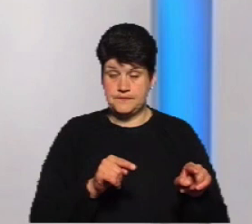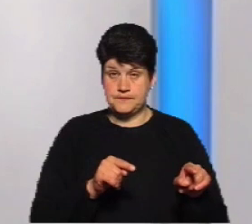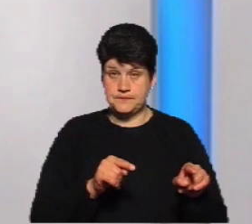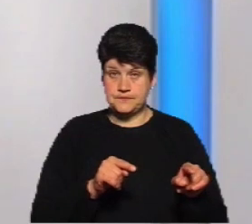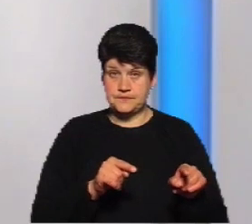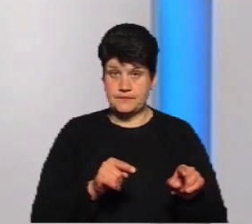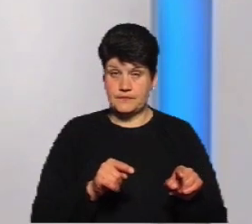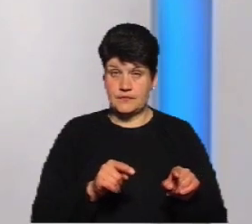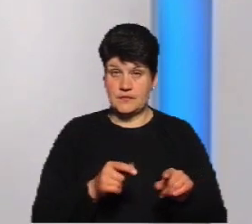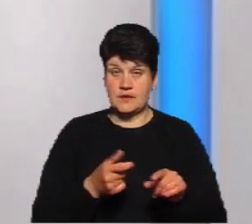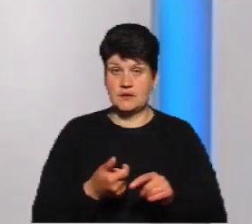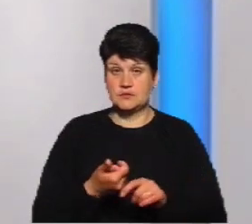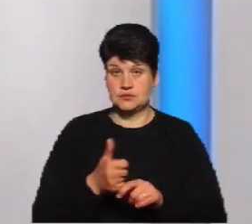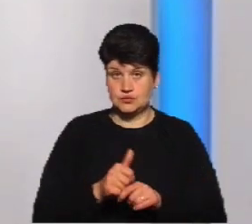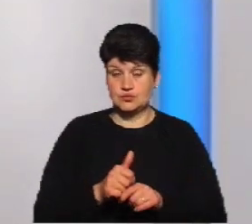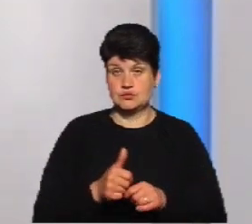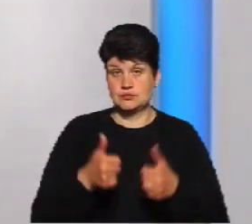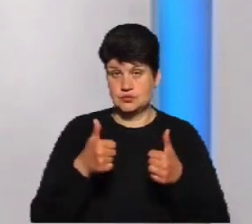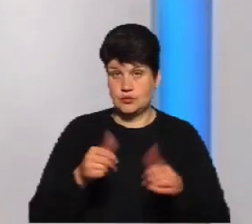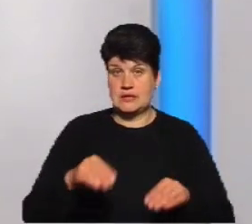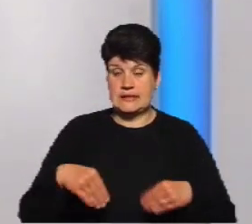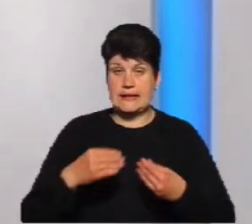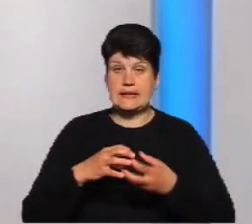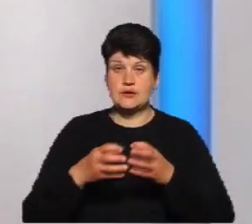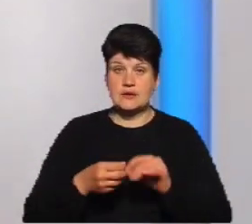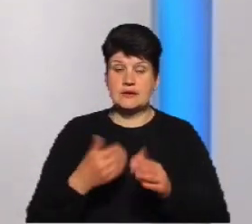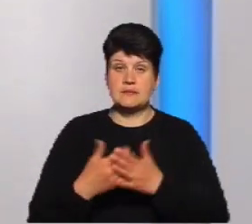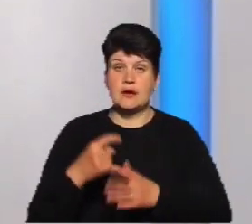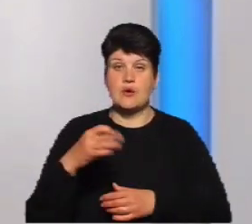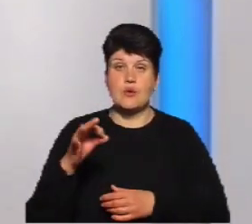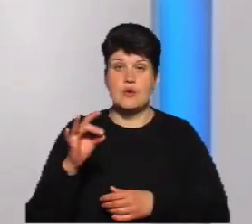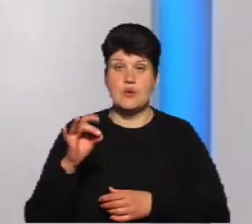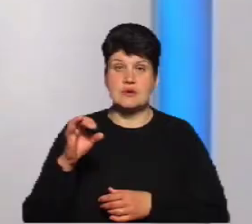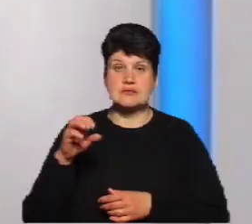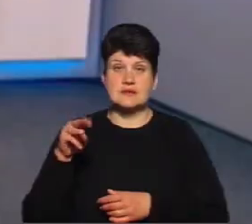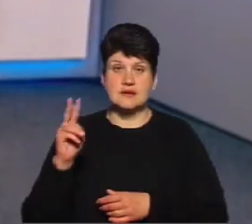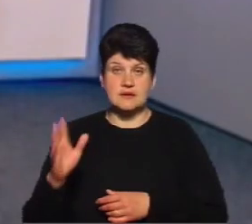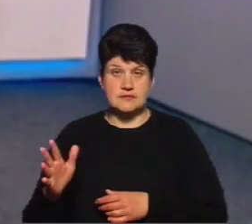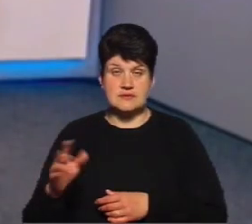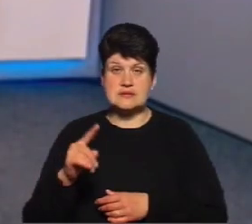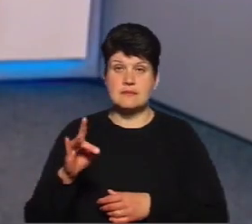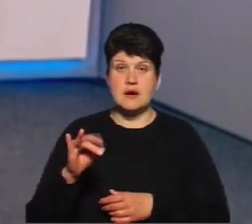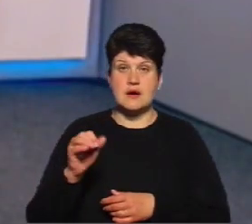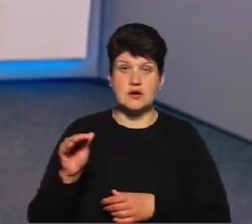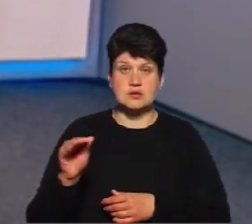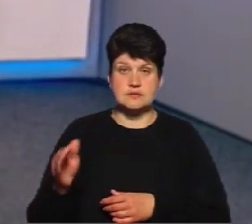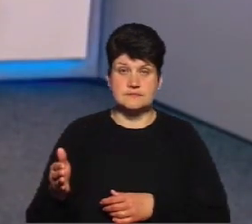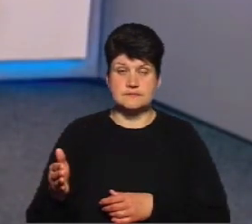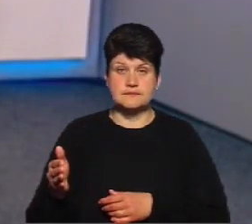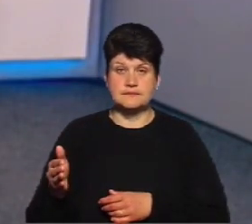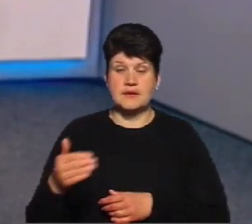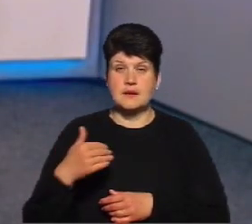досить гарний результат дали. Скажімо, в Хоростковій, в Збаражі,